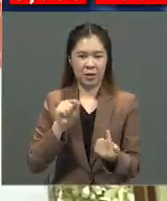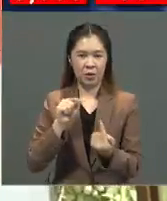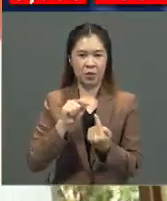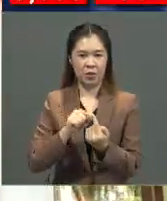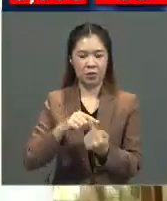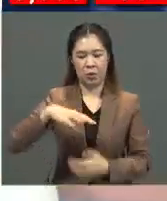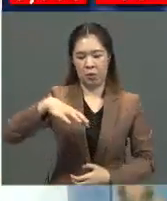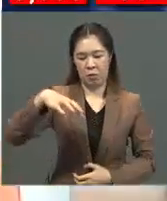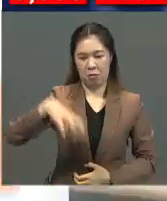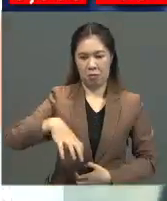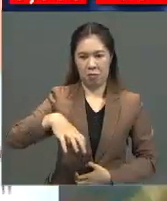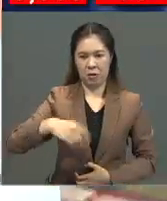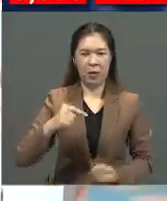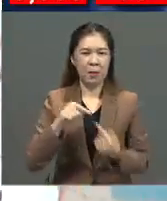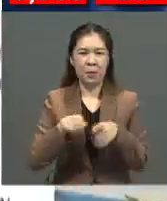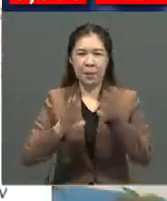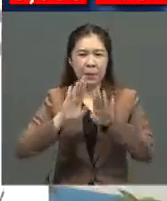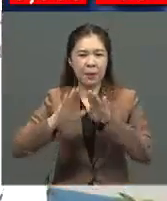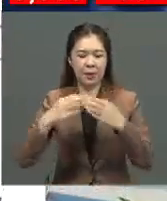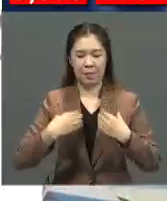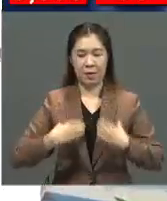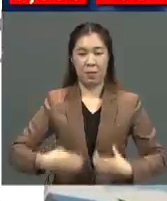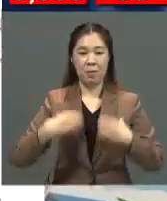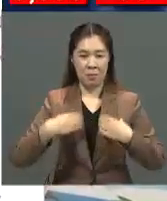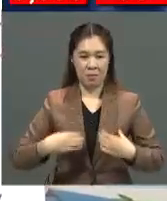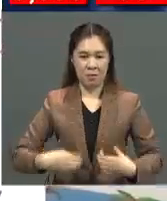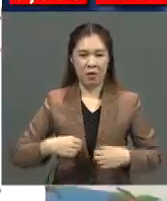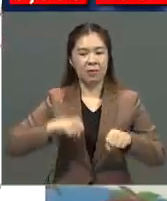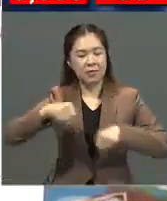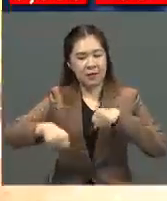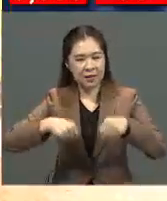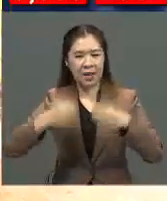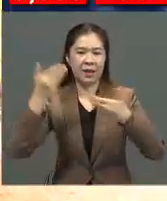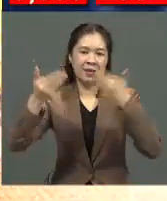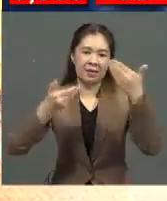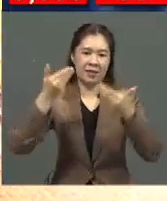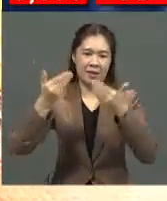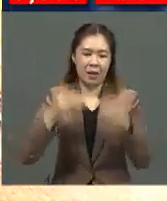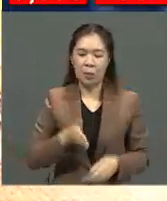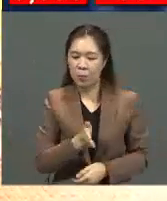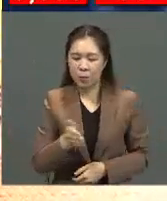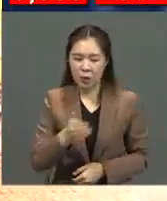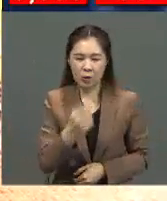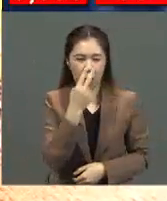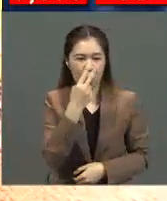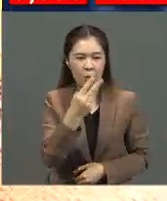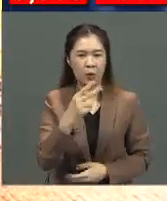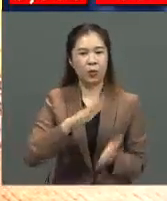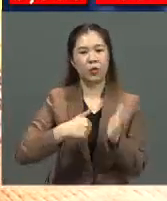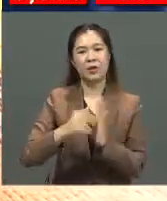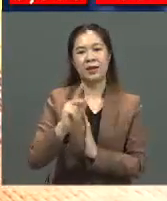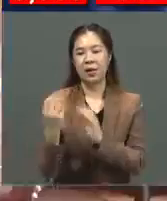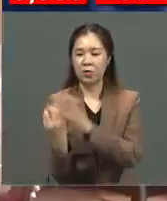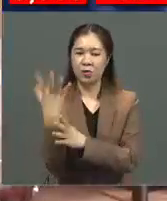างเมืองที่ดีที่สุดในเอเชียมีกิจกรรมการท่องเที่ยวเชิงเกษตรปั่นจักรยานละเลาะไปตามพื้นที่สีเขียวกว่า200ไร่ตลอด